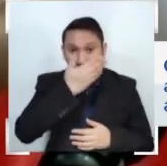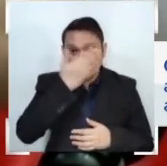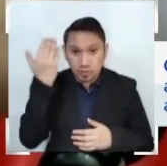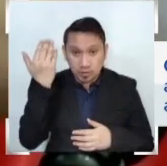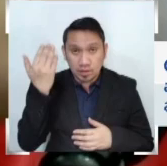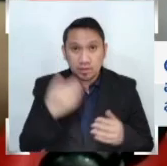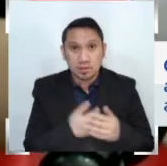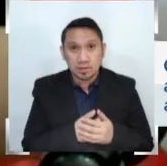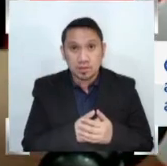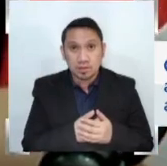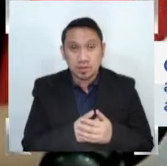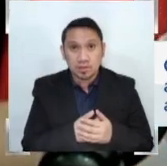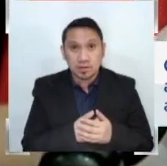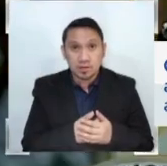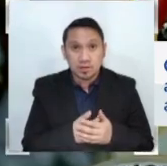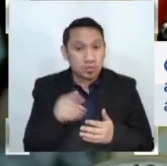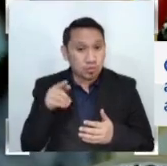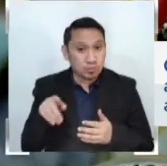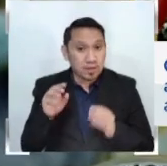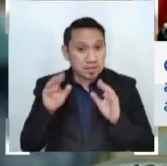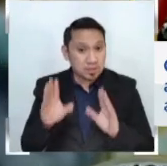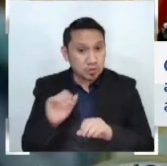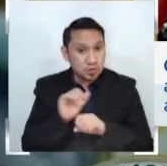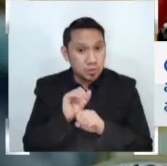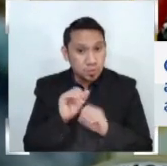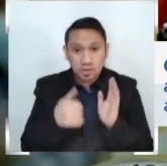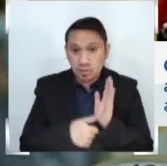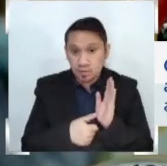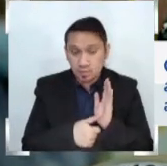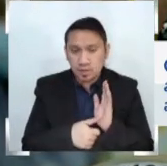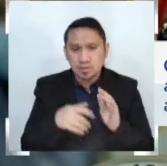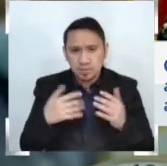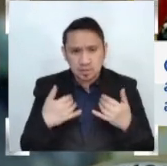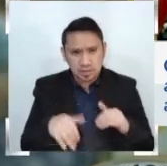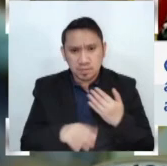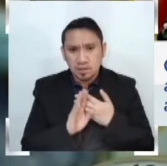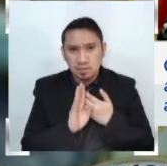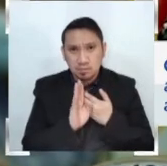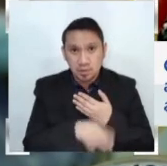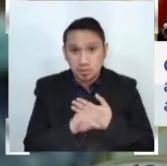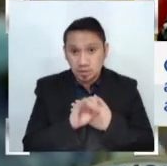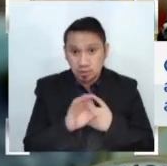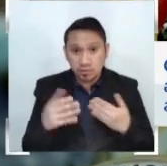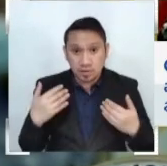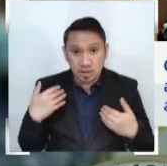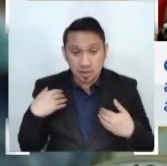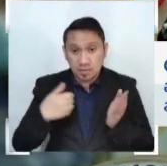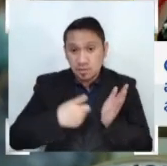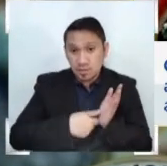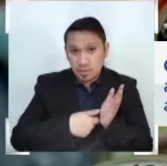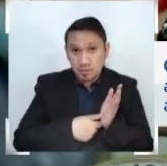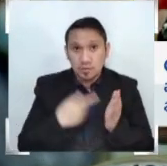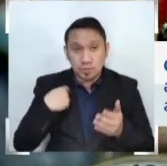mga election workers. Babalikan natin sila. Pagka nagka-eleksyon, edi titignan